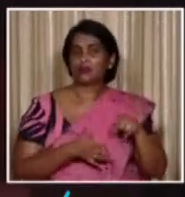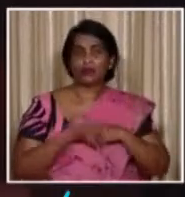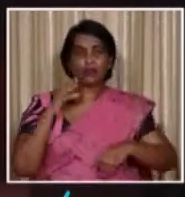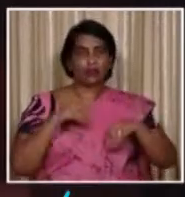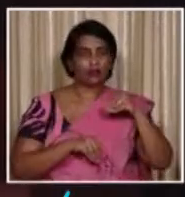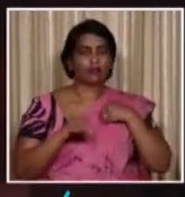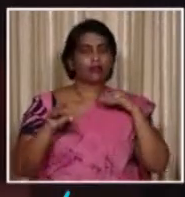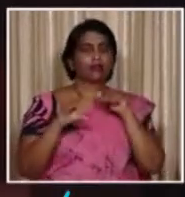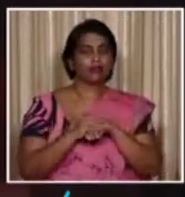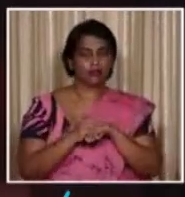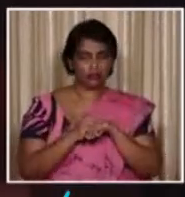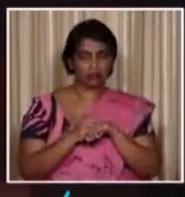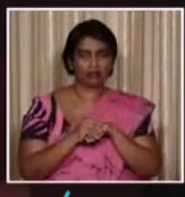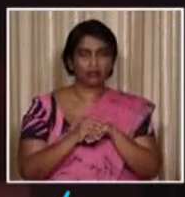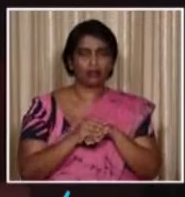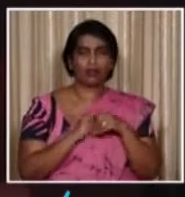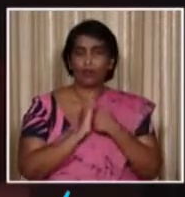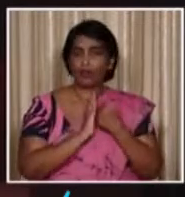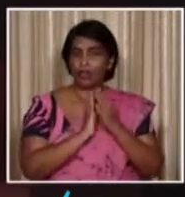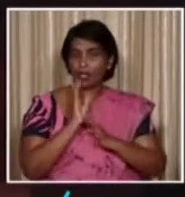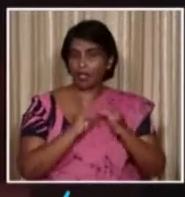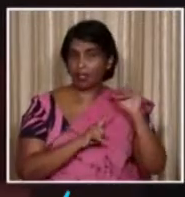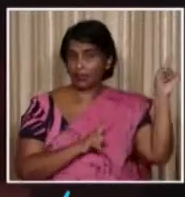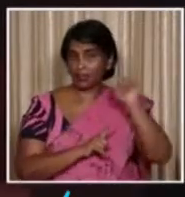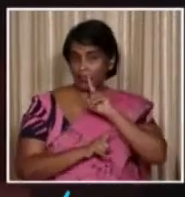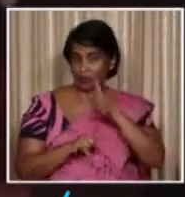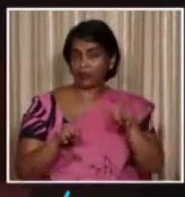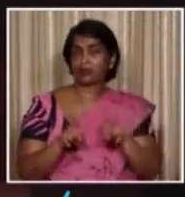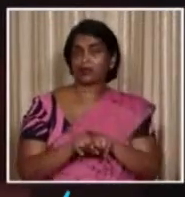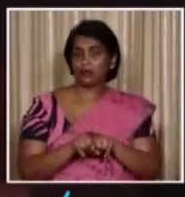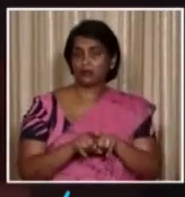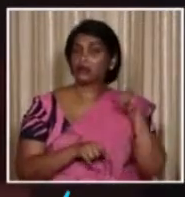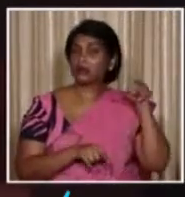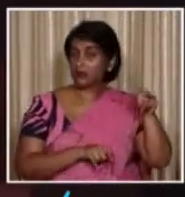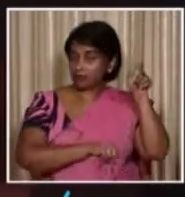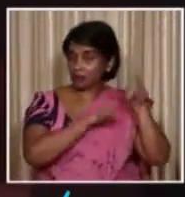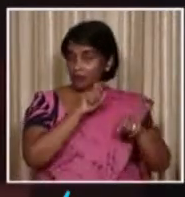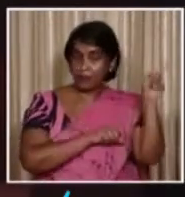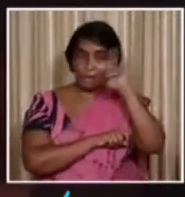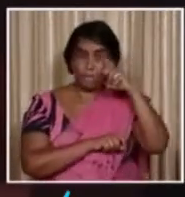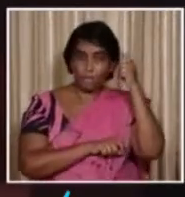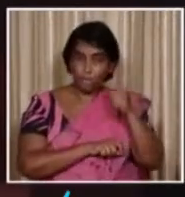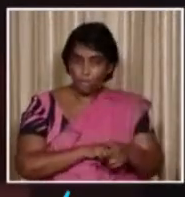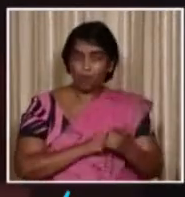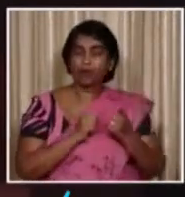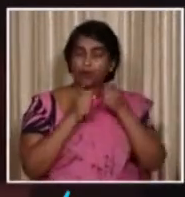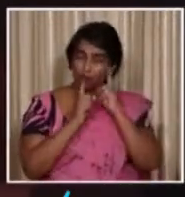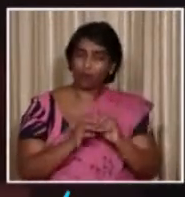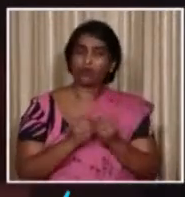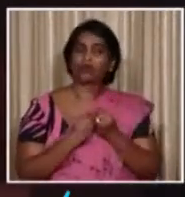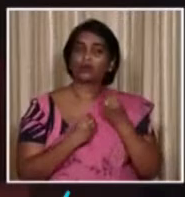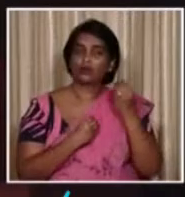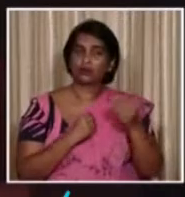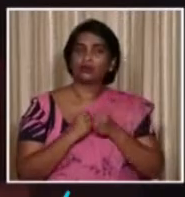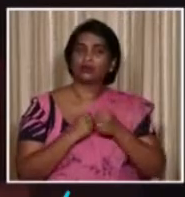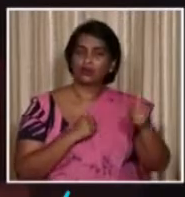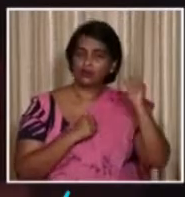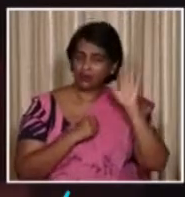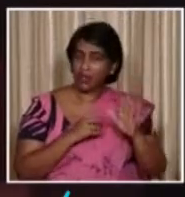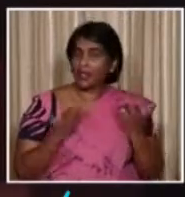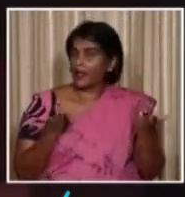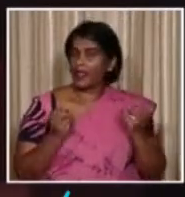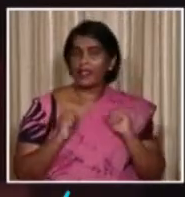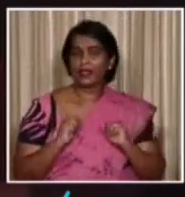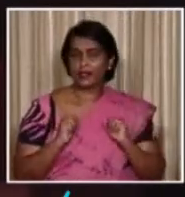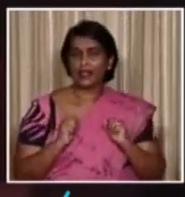මැතිවරණ ඉදිරිපත් වෙලා තියෙනවා අර ගරු මන්ත්‍රීතුමාලා කිව්ව ආකාරයට ඒ අයගේ වැටුප් දීමනා එලෙසම ලබා දෙන්නට කටයුතු කරන්න නැත්තේ